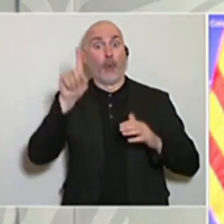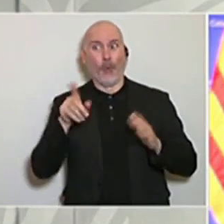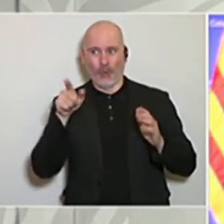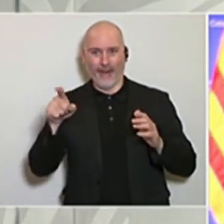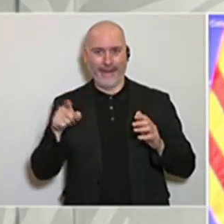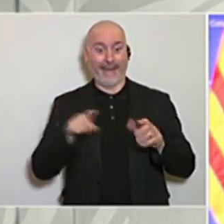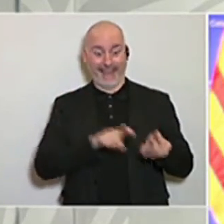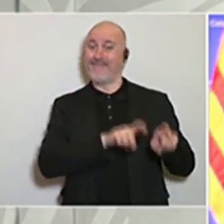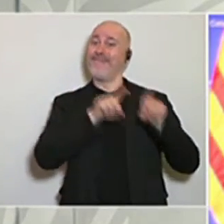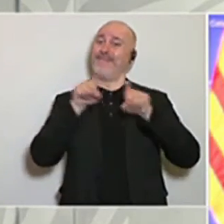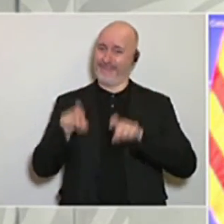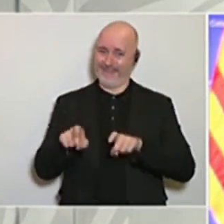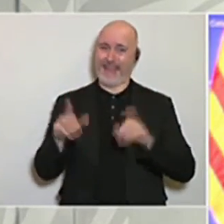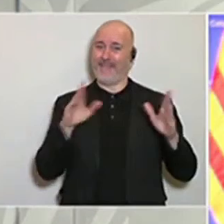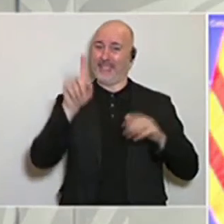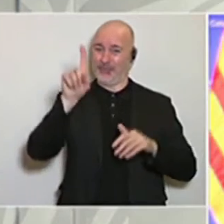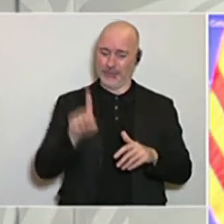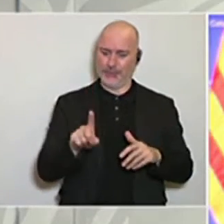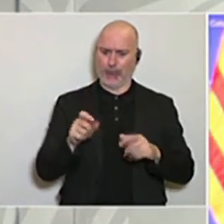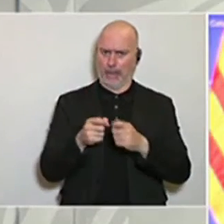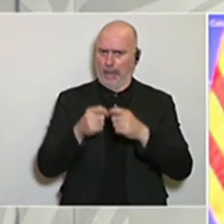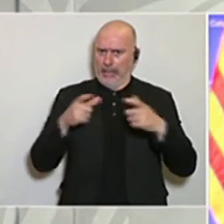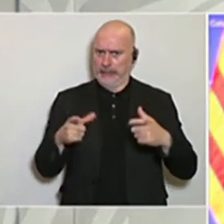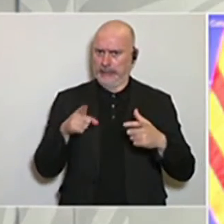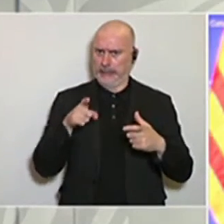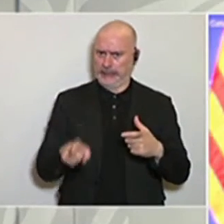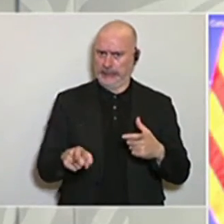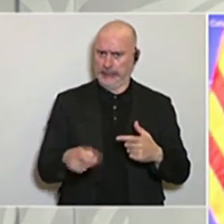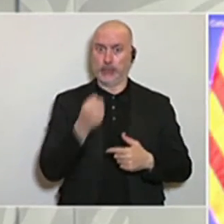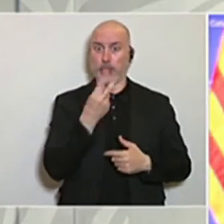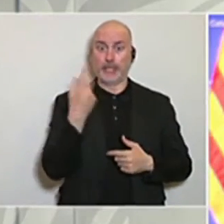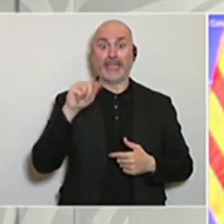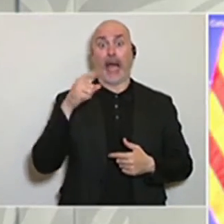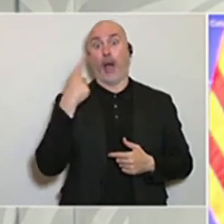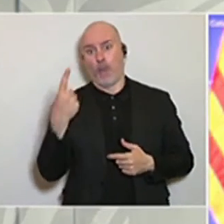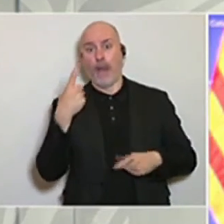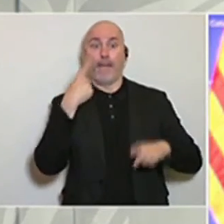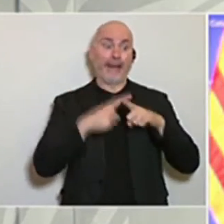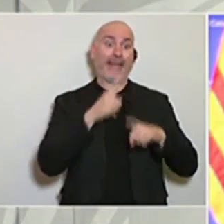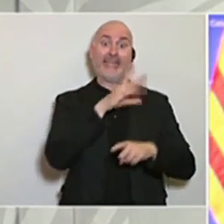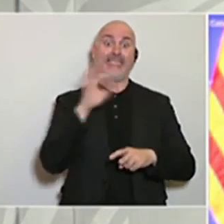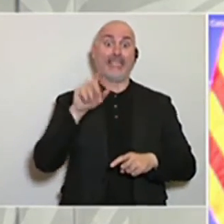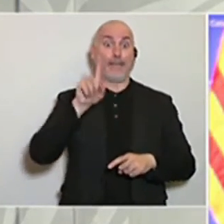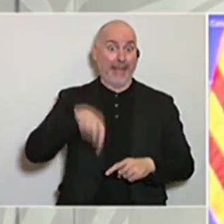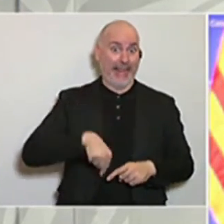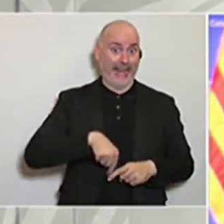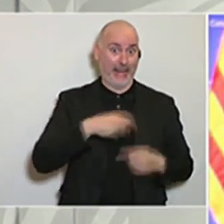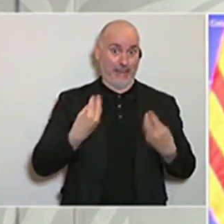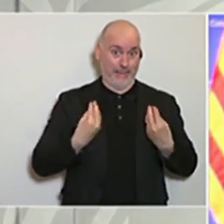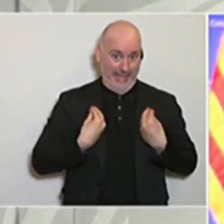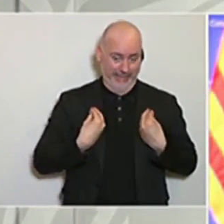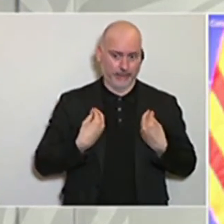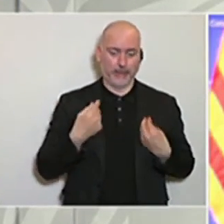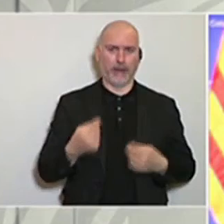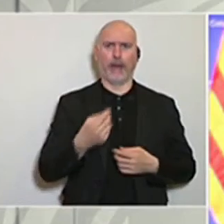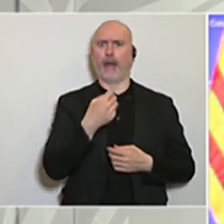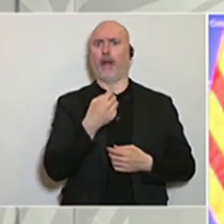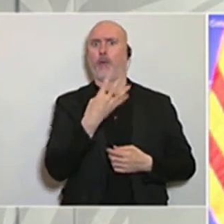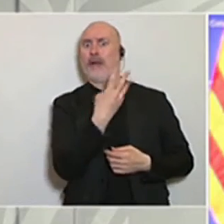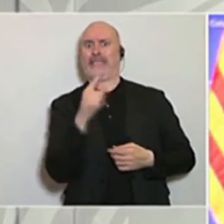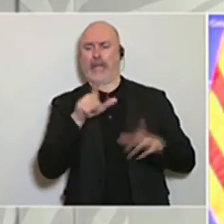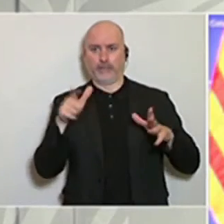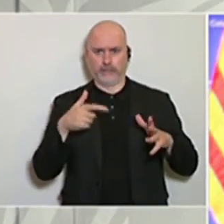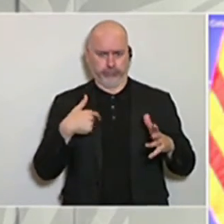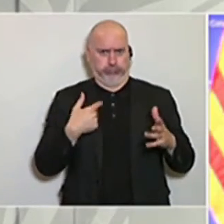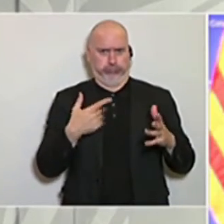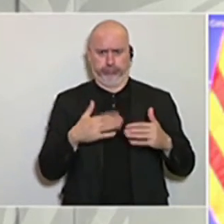s'ha incrementat aquesta incidència de casos passant de 12,1 casos per 100.000 habitants a 42,7, doncs que des